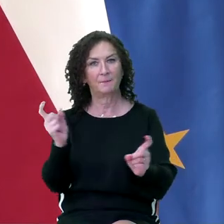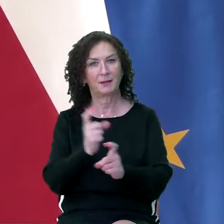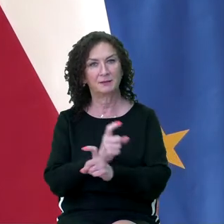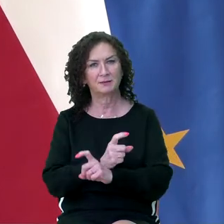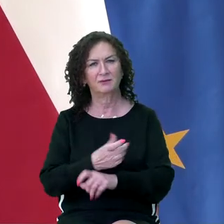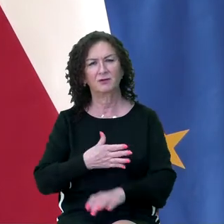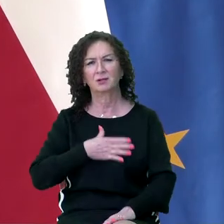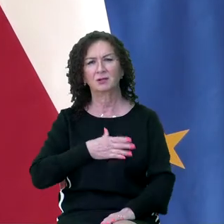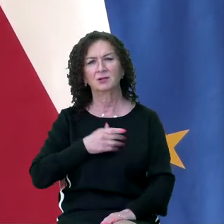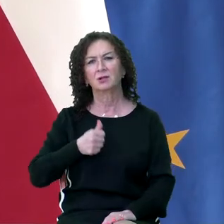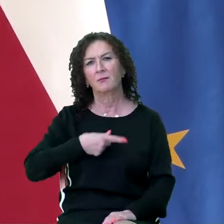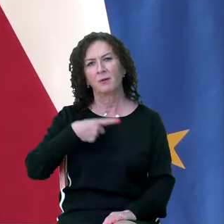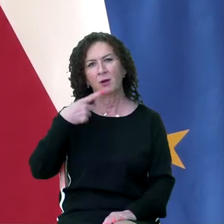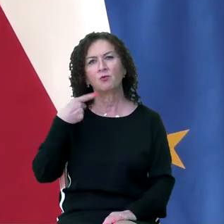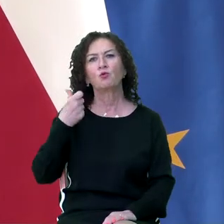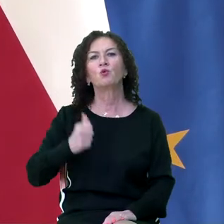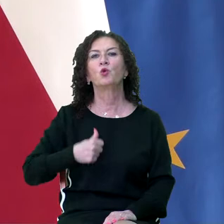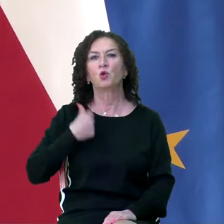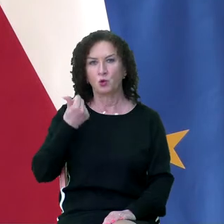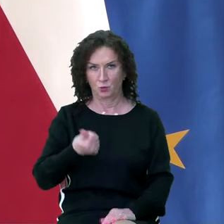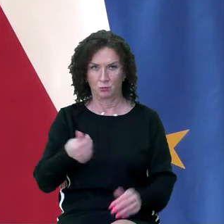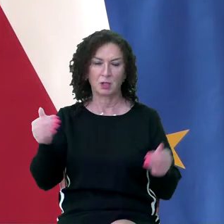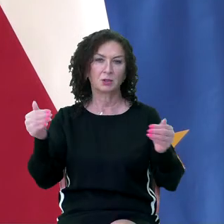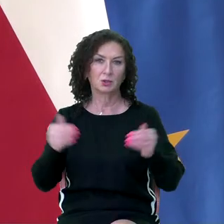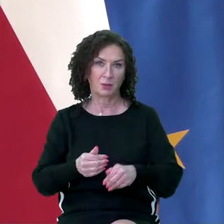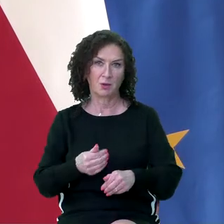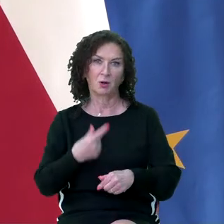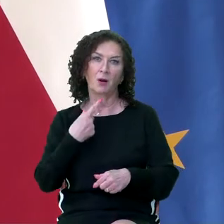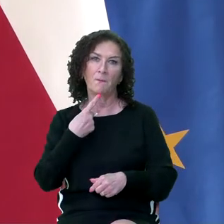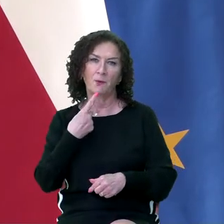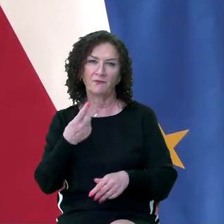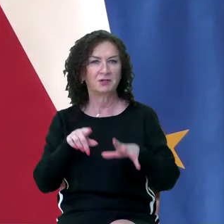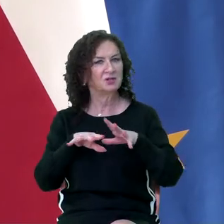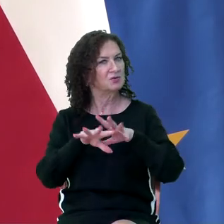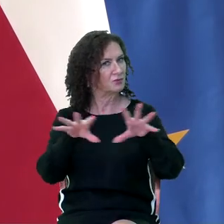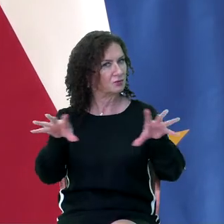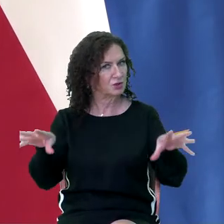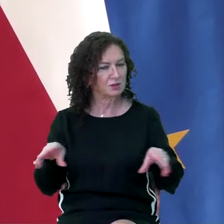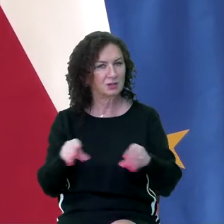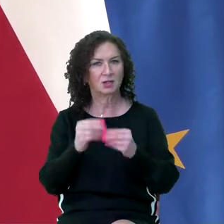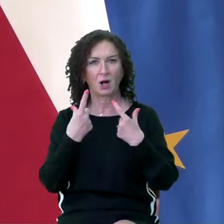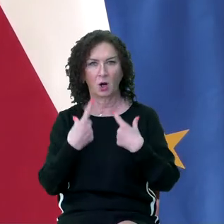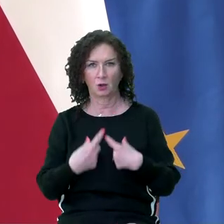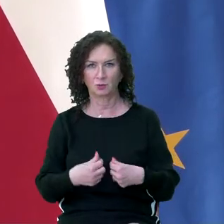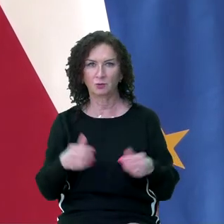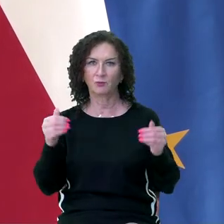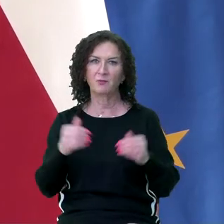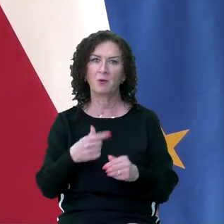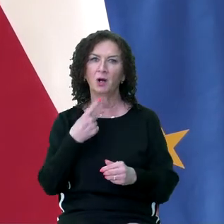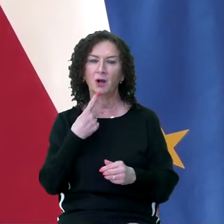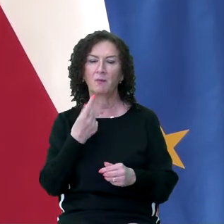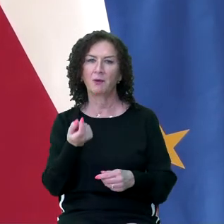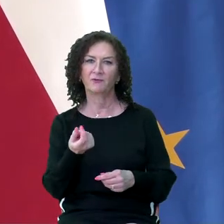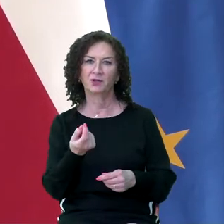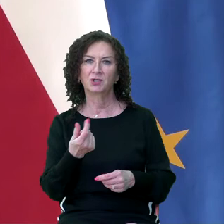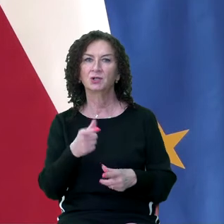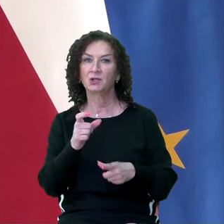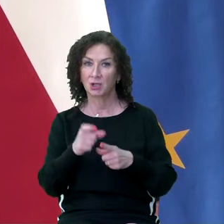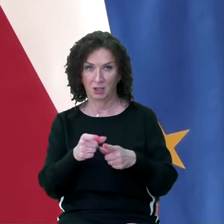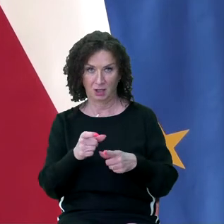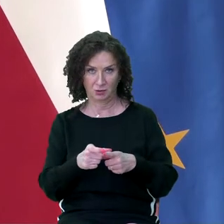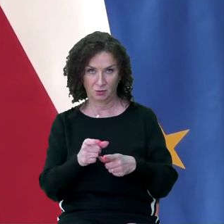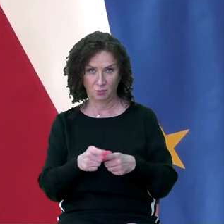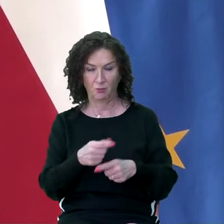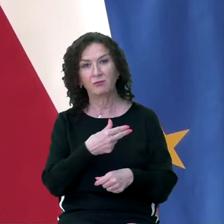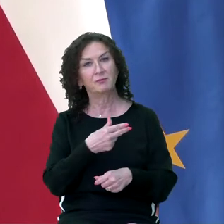mogę dzisiaj do państwa przemówić, do tak znamienitego grona i powiedzieć kilka słów właśnie o tym prezencie,